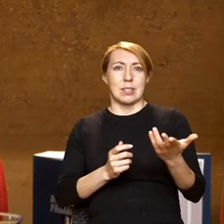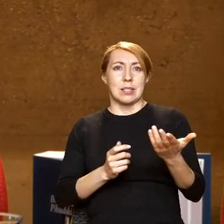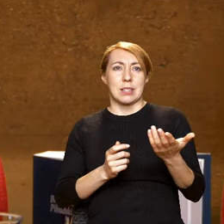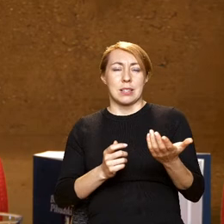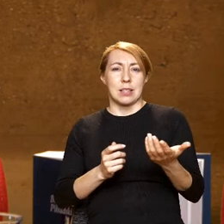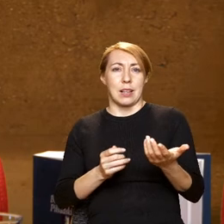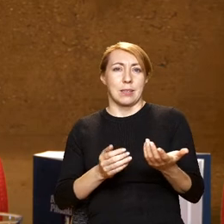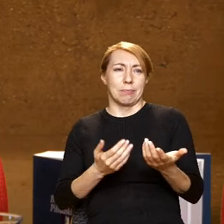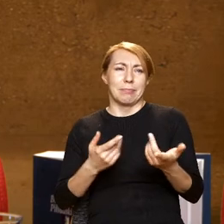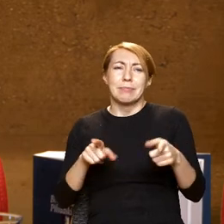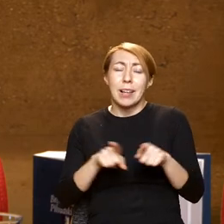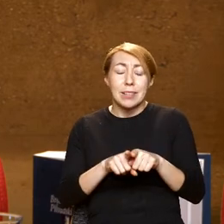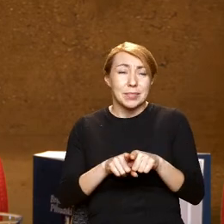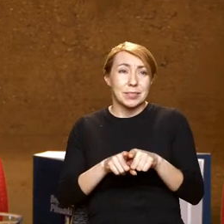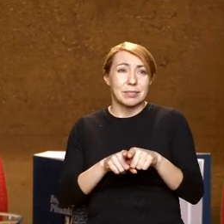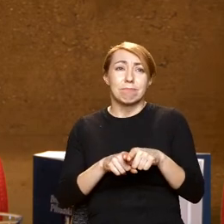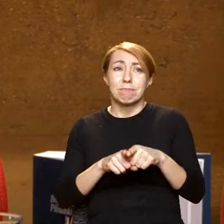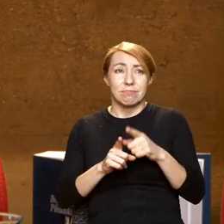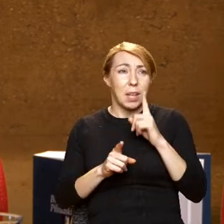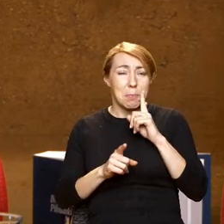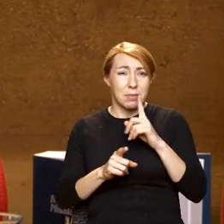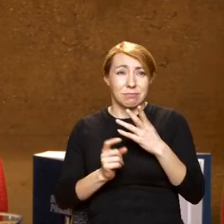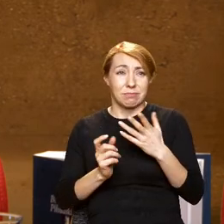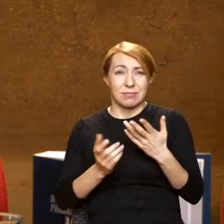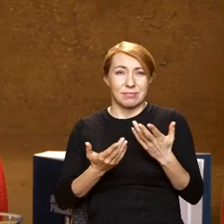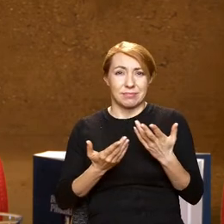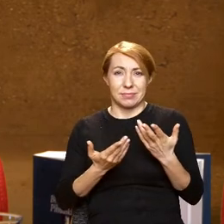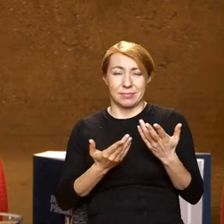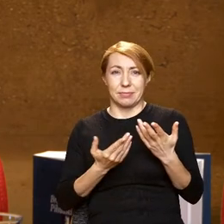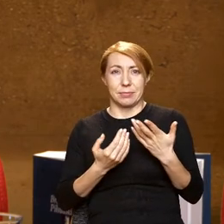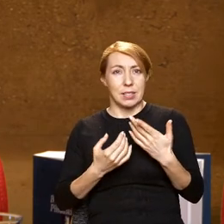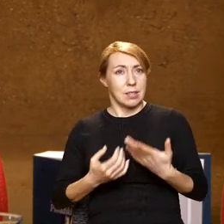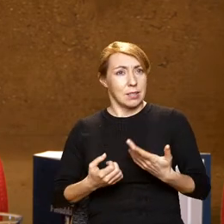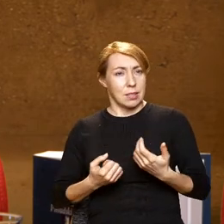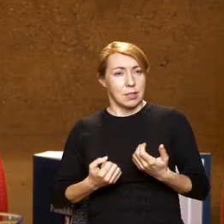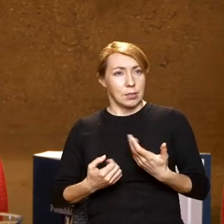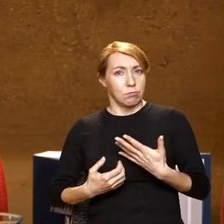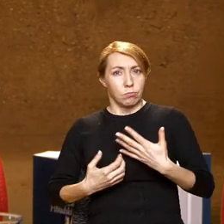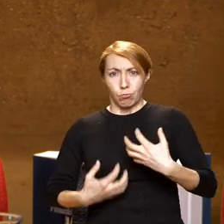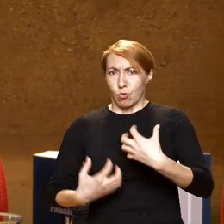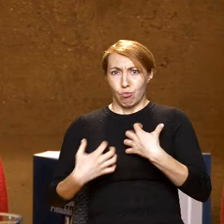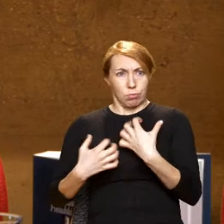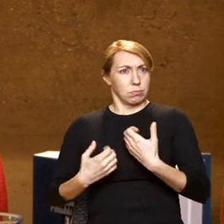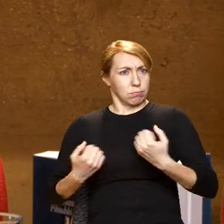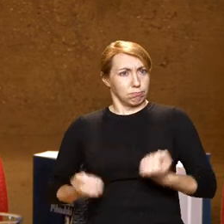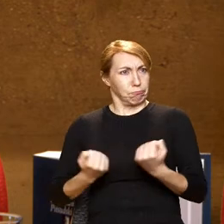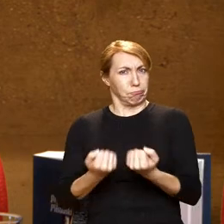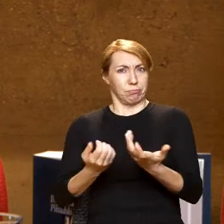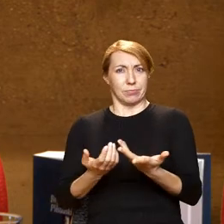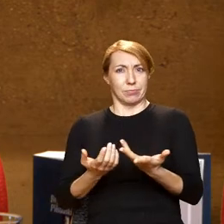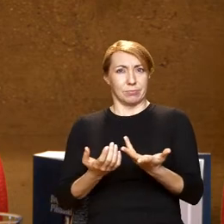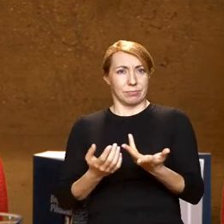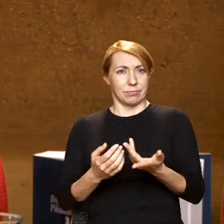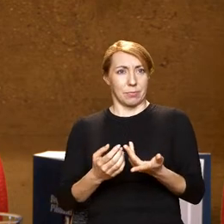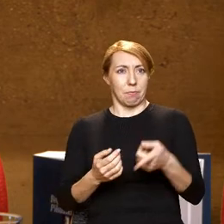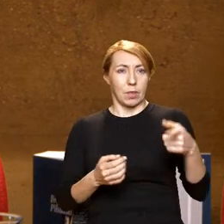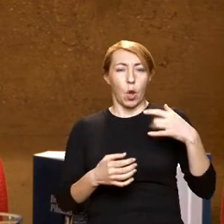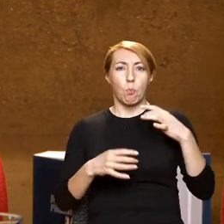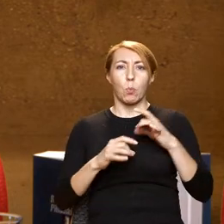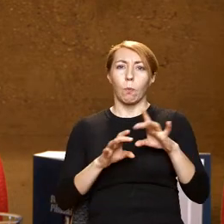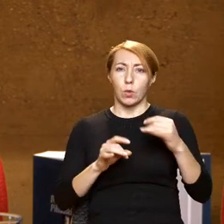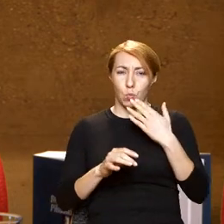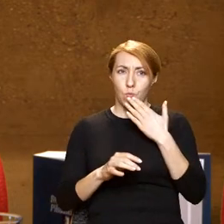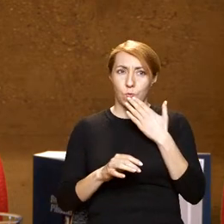no jak mówię, niesamowita taka żywotność tych ludzi. I pan profesor